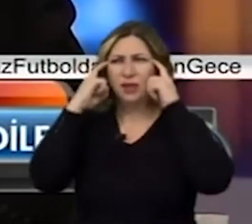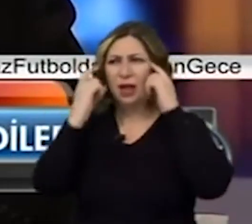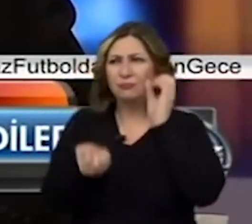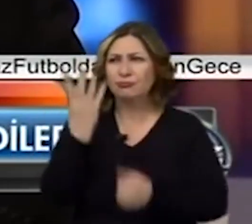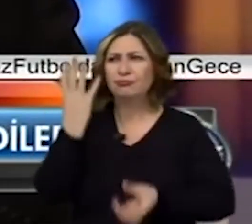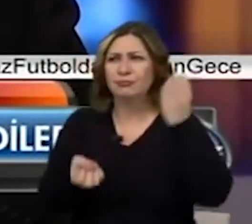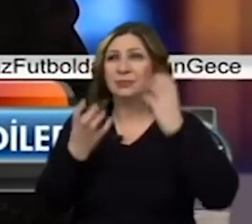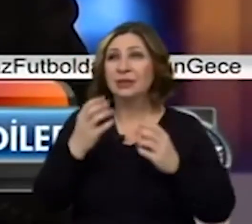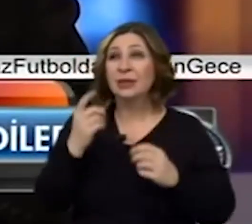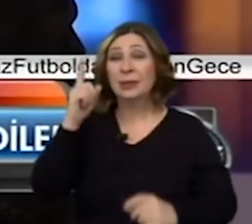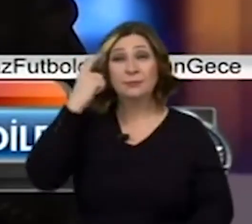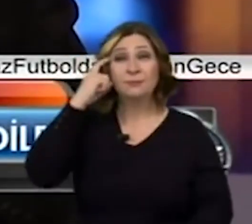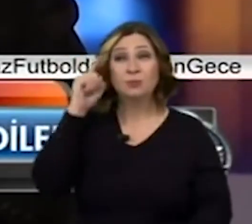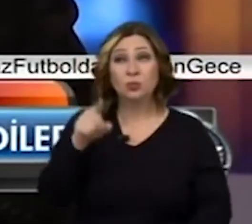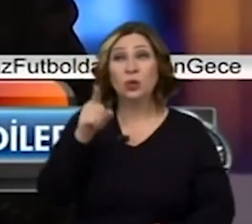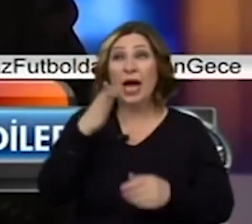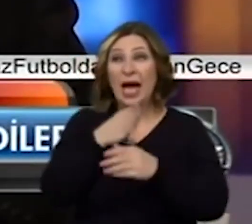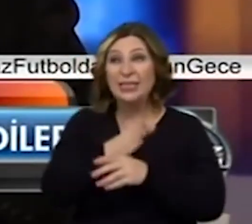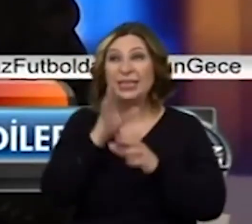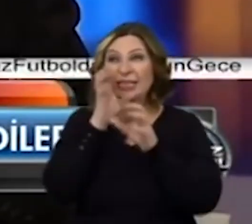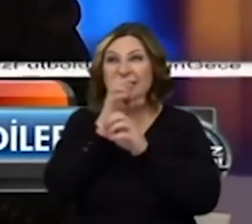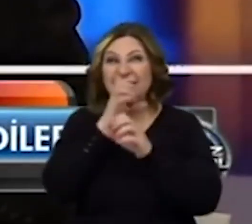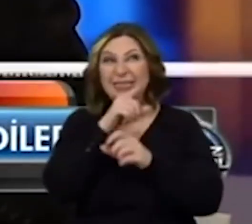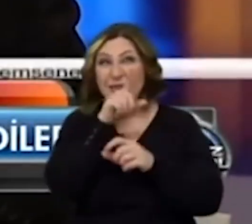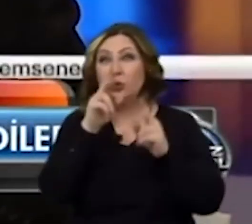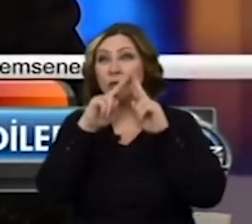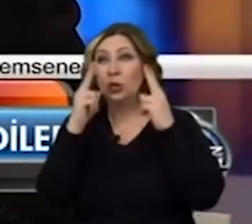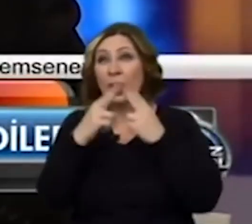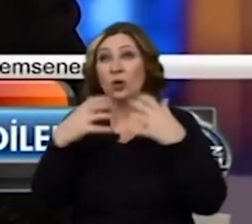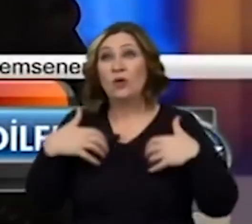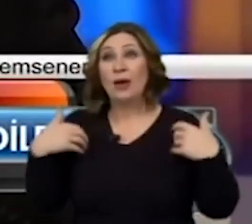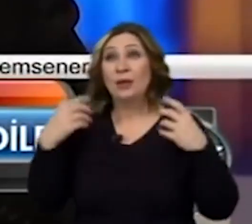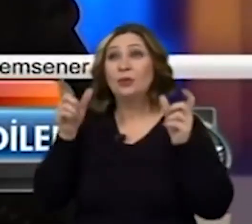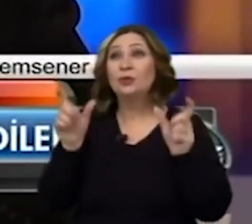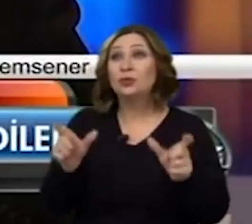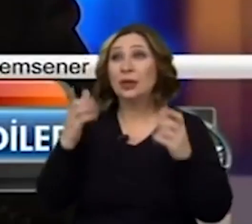ürettin. Yeni teori şu. Bunu aslında gizli servis ve dünya güvenlik